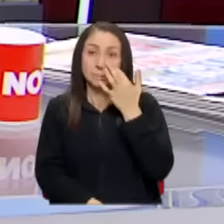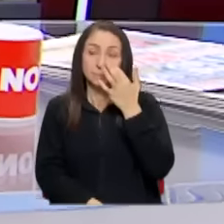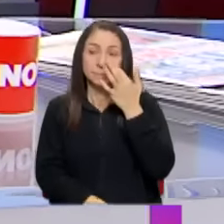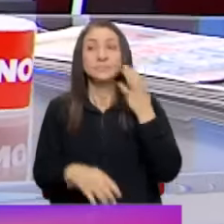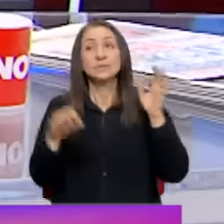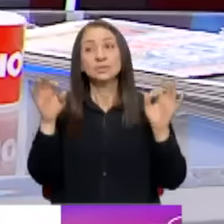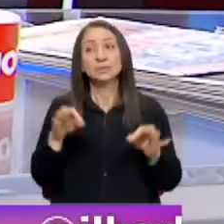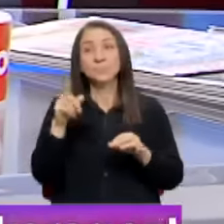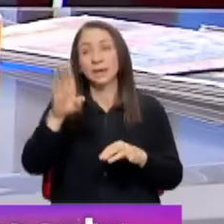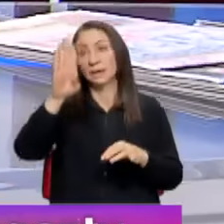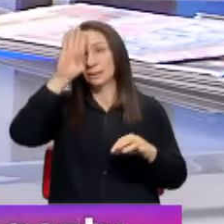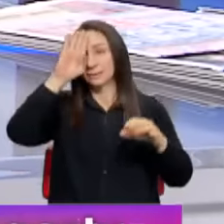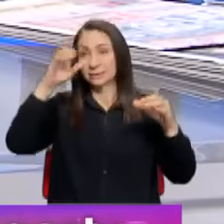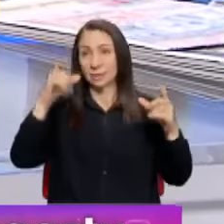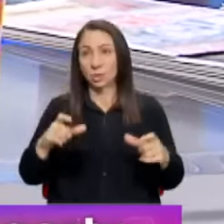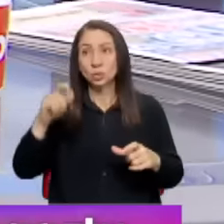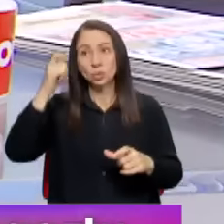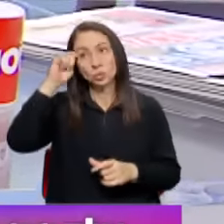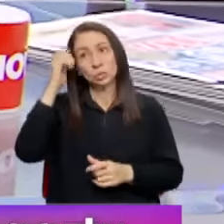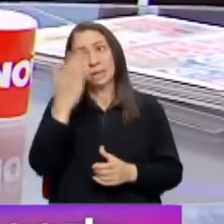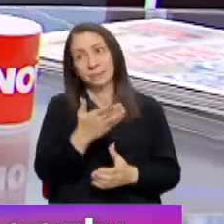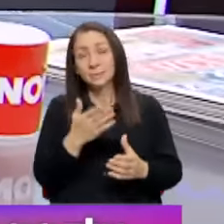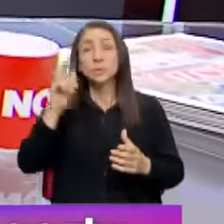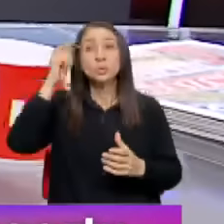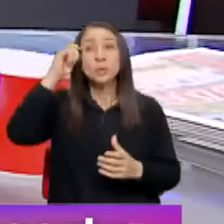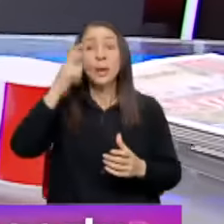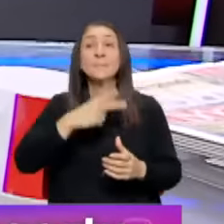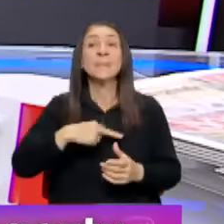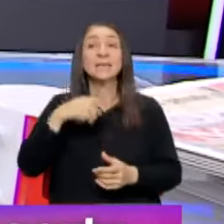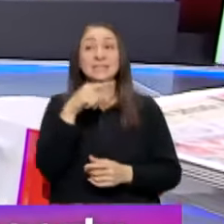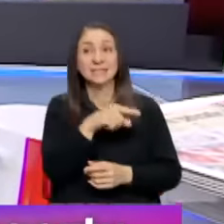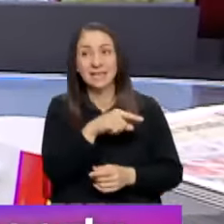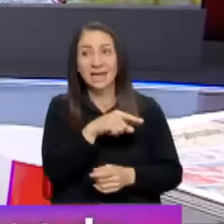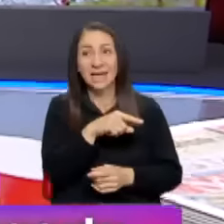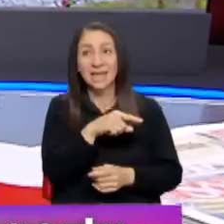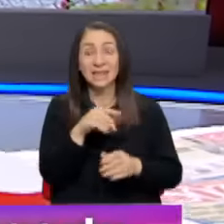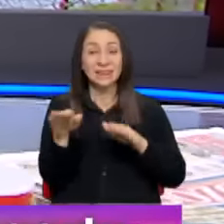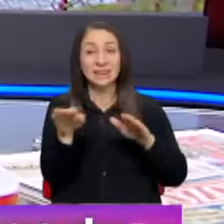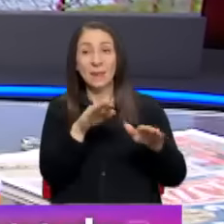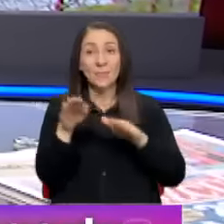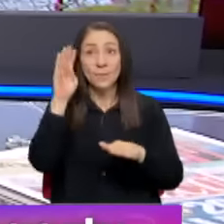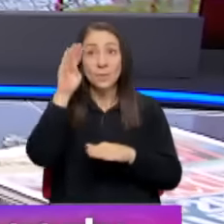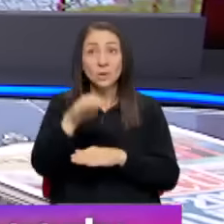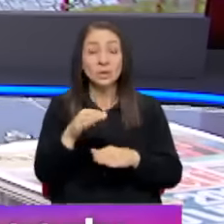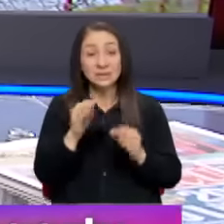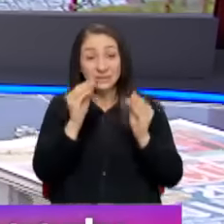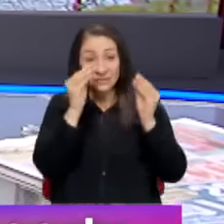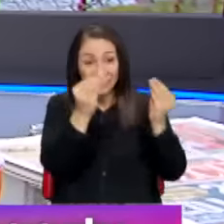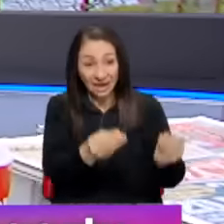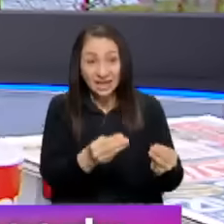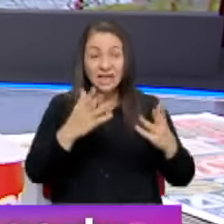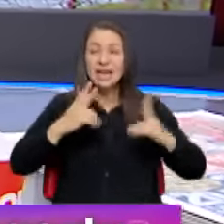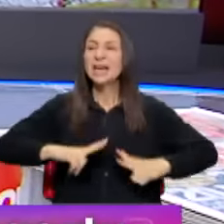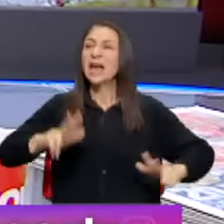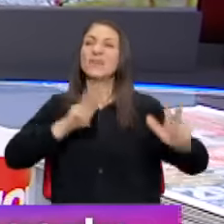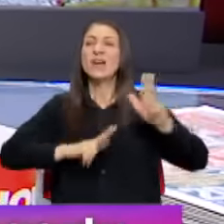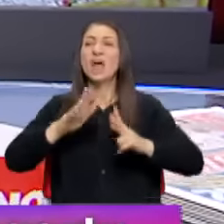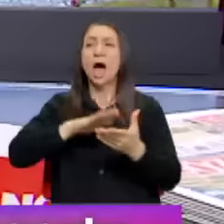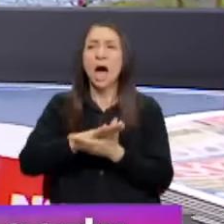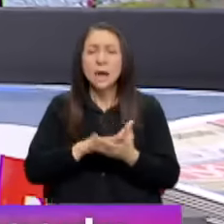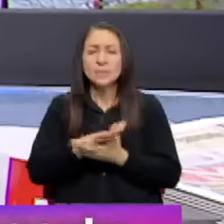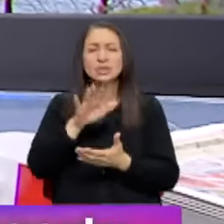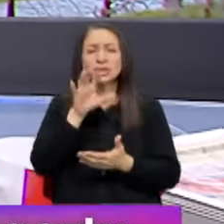Şimdi de İstanbul Üsküdar'dayız. Üsküdar Belediyesi'ne depremzedelere ulaşsın diye verilen kıyafetler,